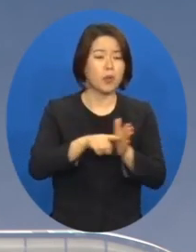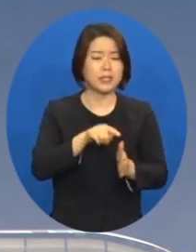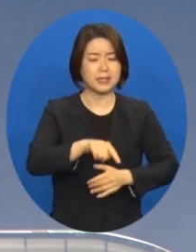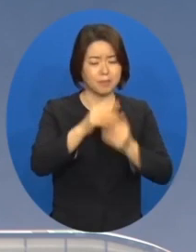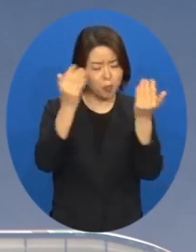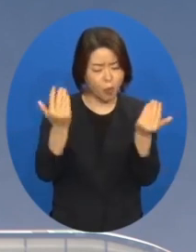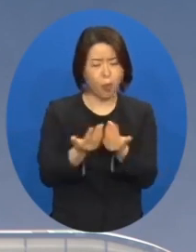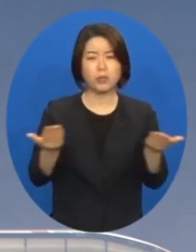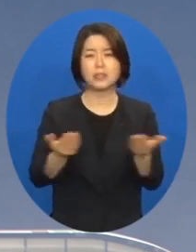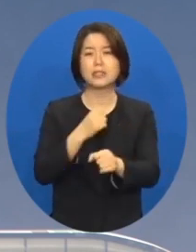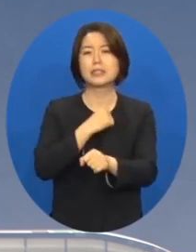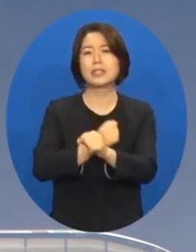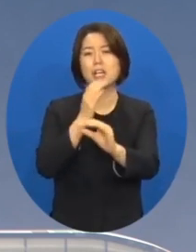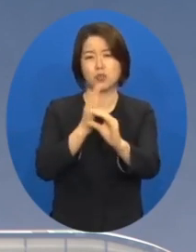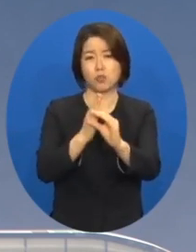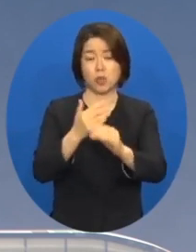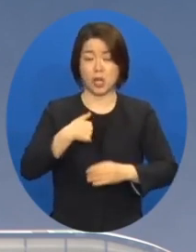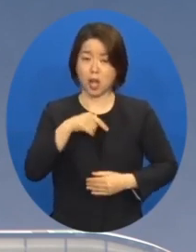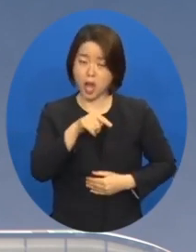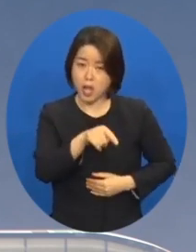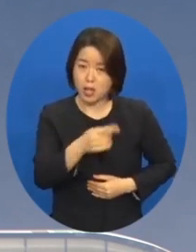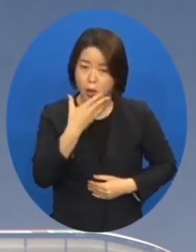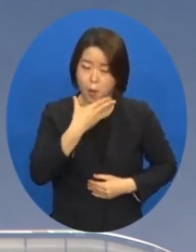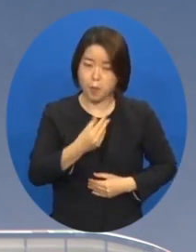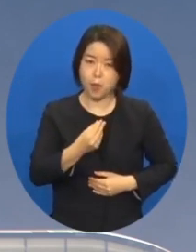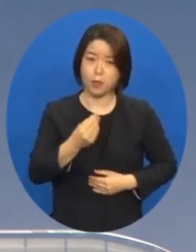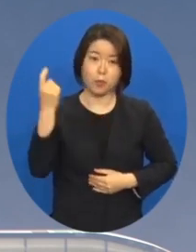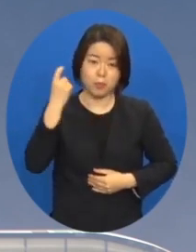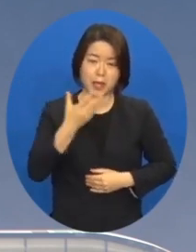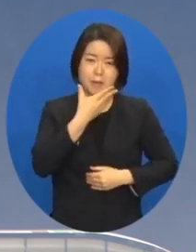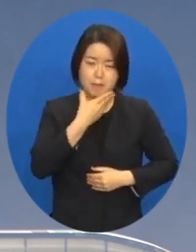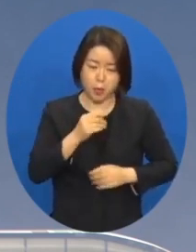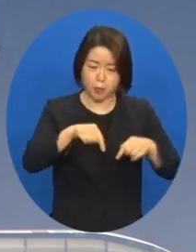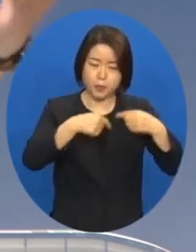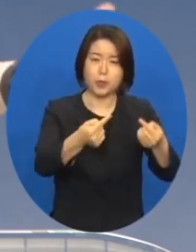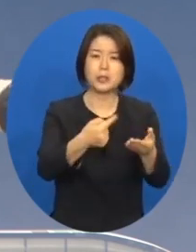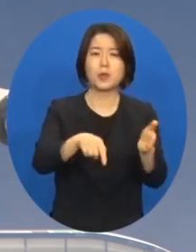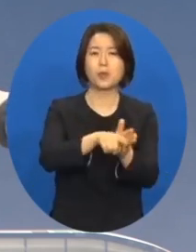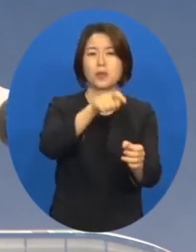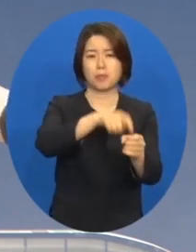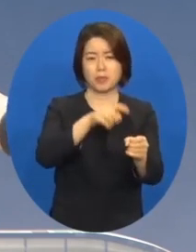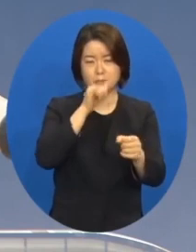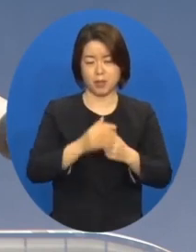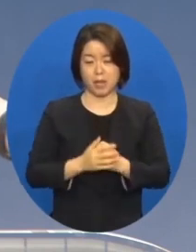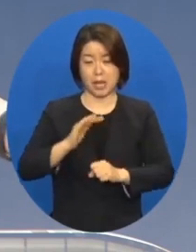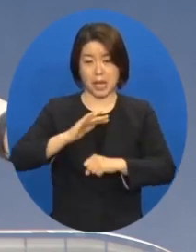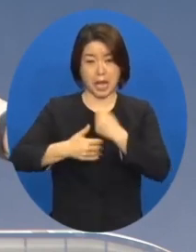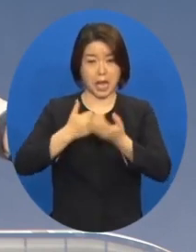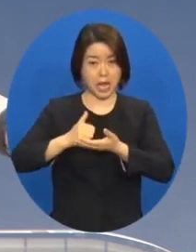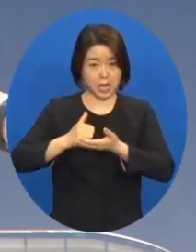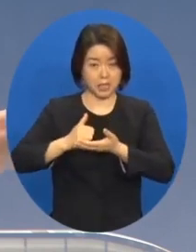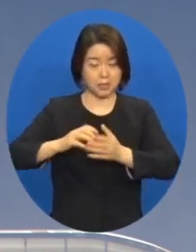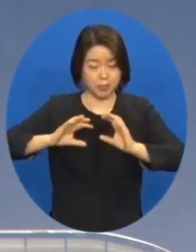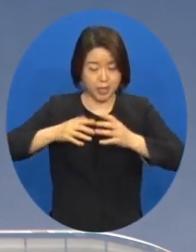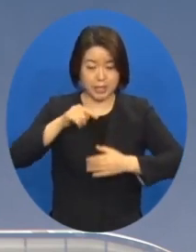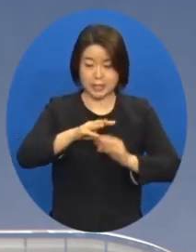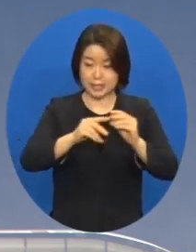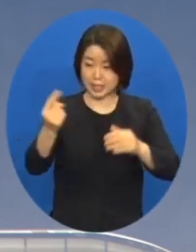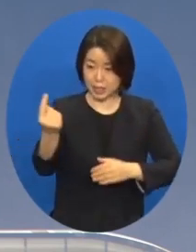있습니다. 그것은 내가 복음의 복에 동참하기 위한 것입니다. 하나님의 나라가 이 땅에 임했을 때,